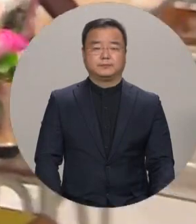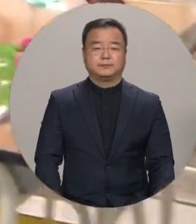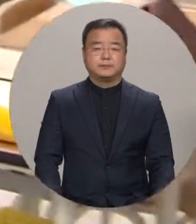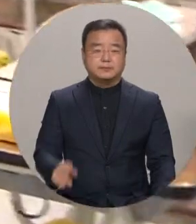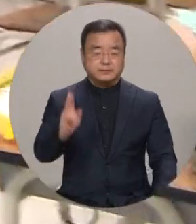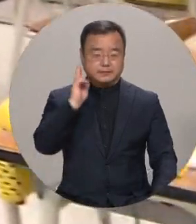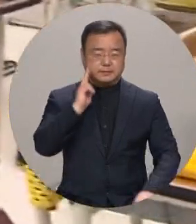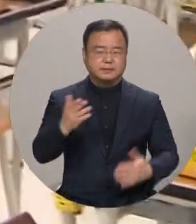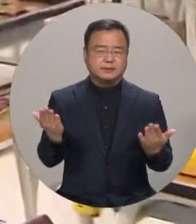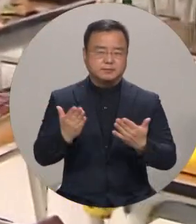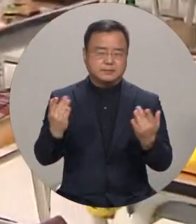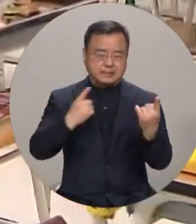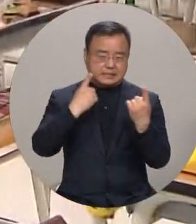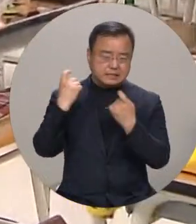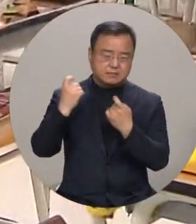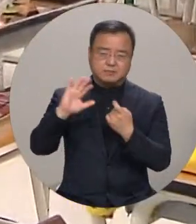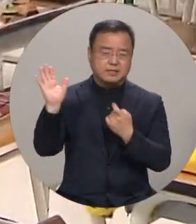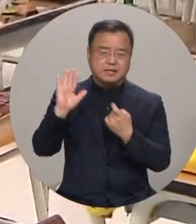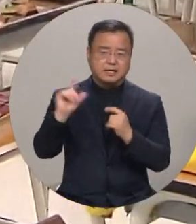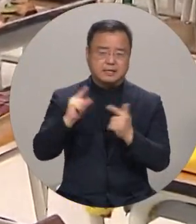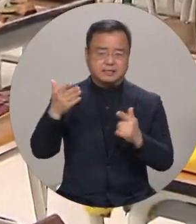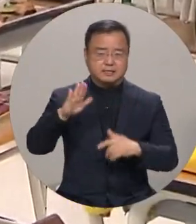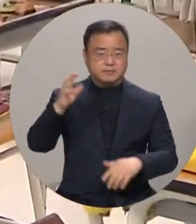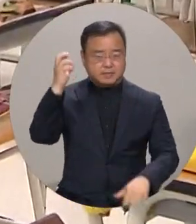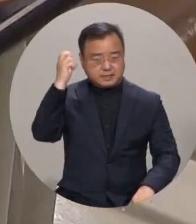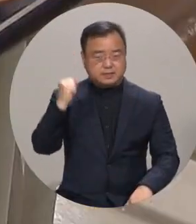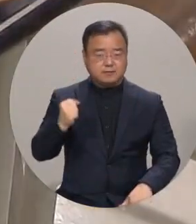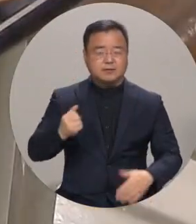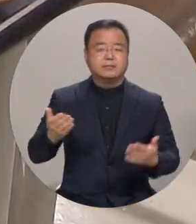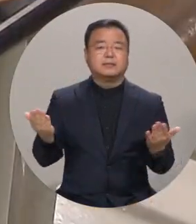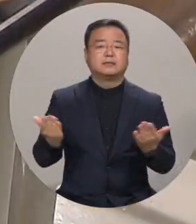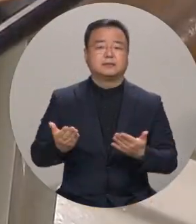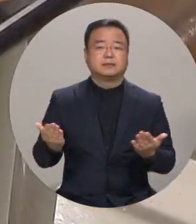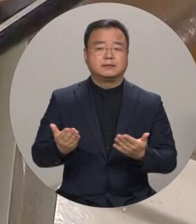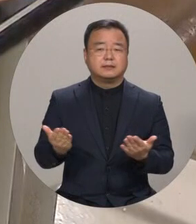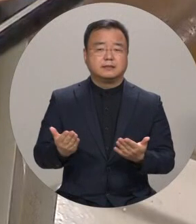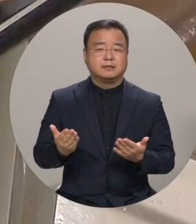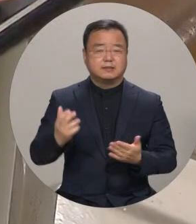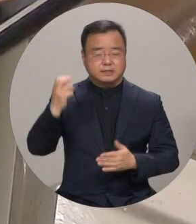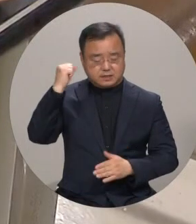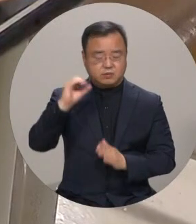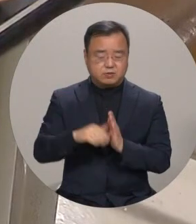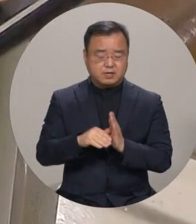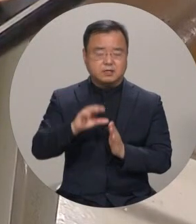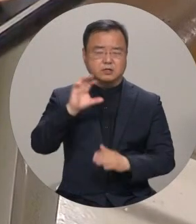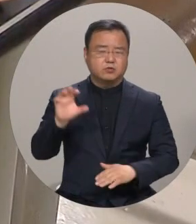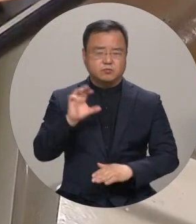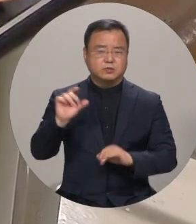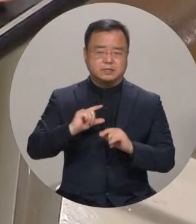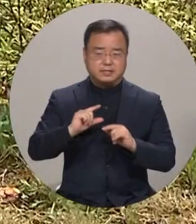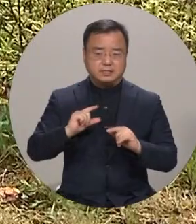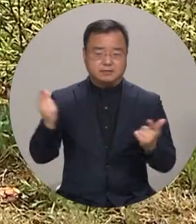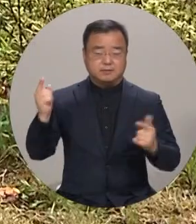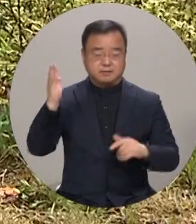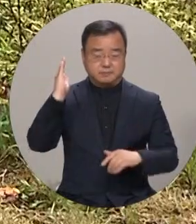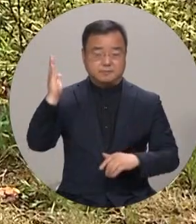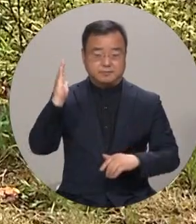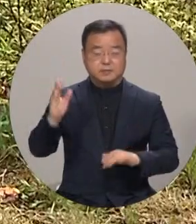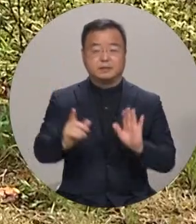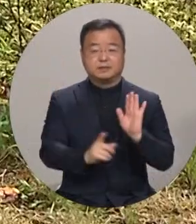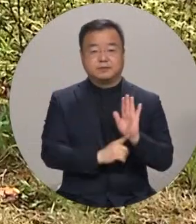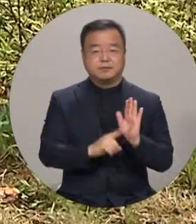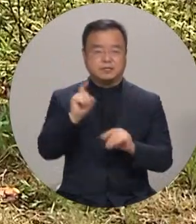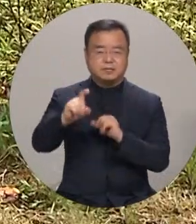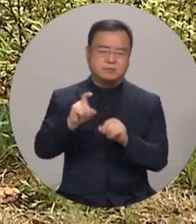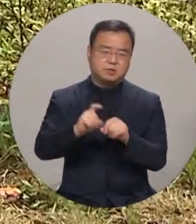참사는 기념할 일은 아니다. 하지만 기억할 일이다. 그래야 참사가 되풀이되지 않는다. 오늘 기억식에서 나온 발언입니다.